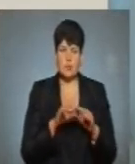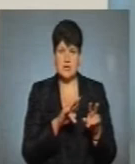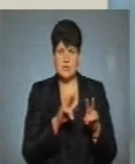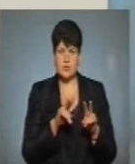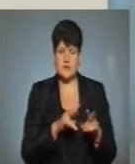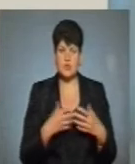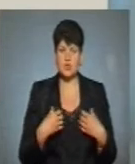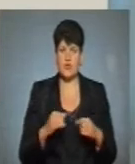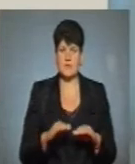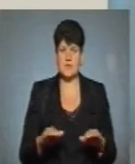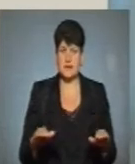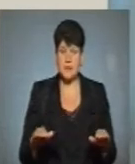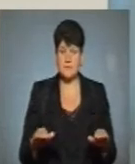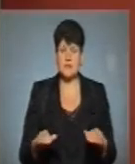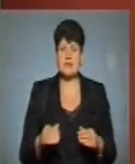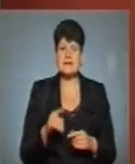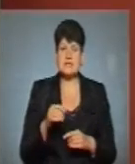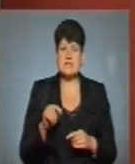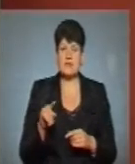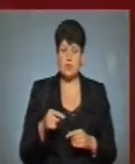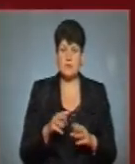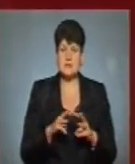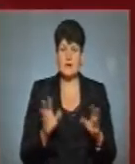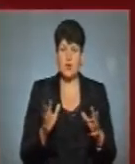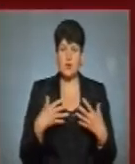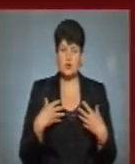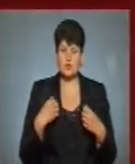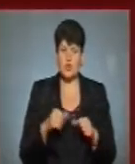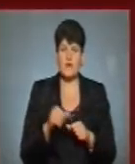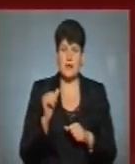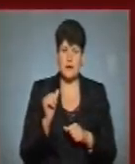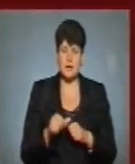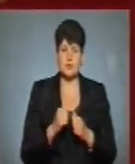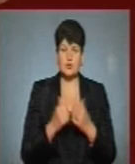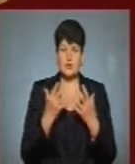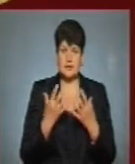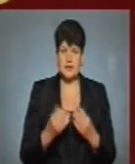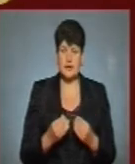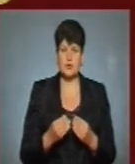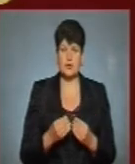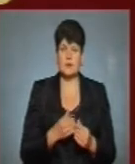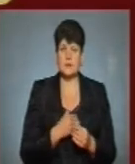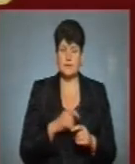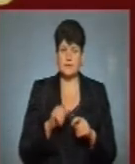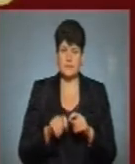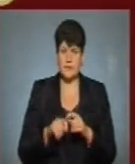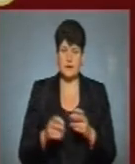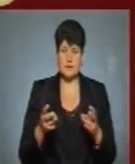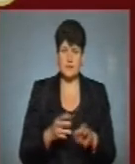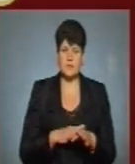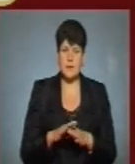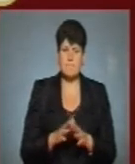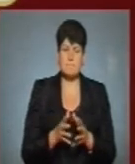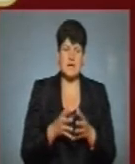здоров'ям дітей. Тобто за вимогами Міністерства охорони здоров'я, окрім щоденного температурного скринінгу, необхідно дотримуватися